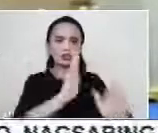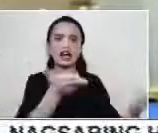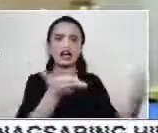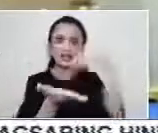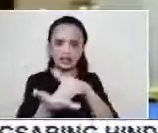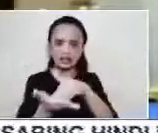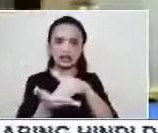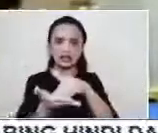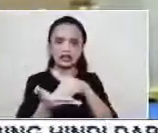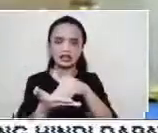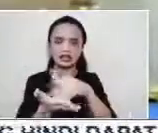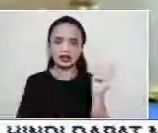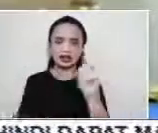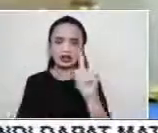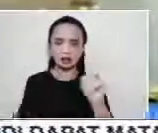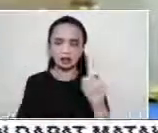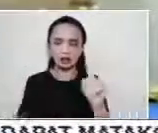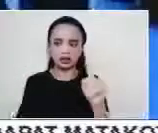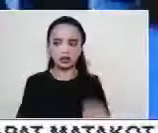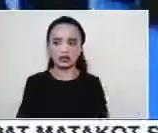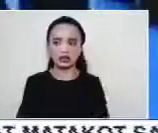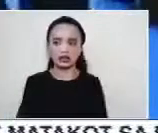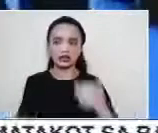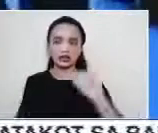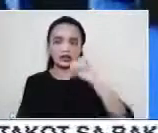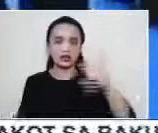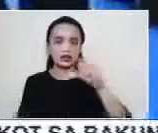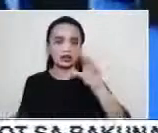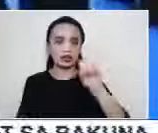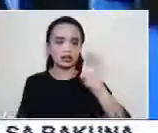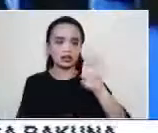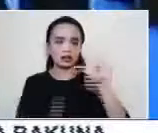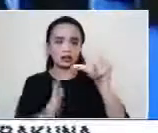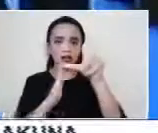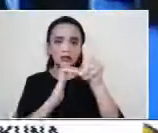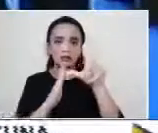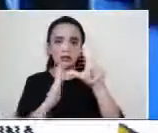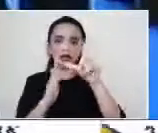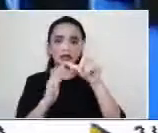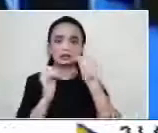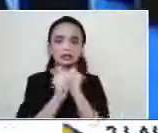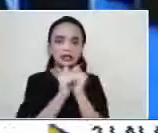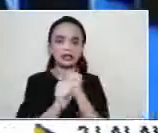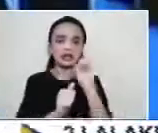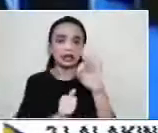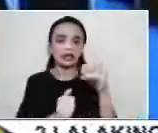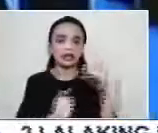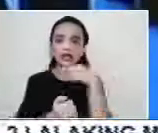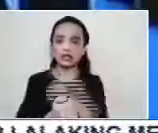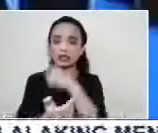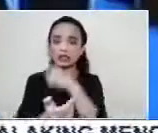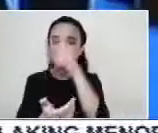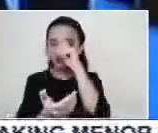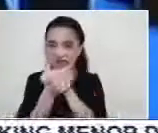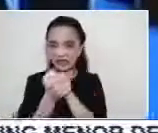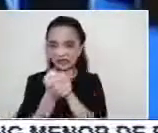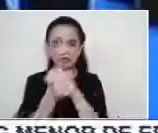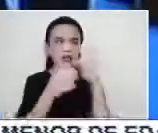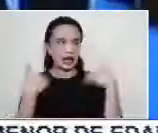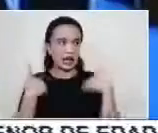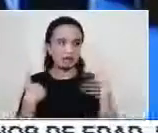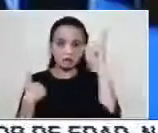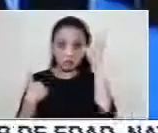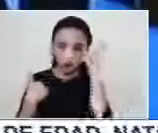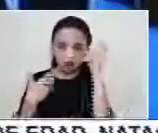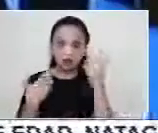Salceda, isa sa mayakda ng bill na tinatayang 144 billion pesos ang makakalap na pondo oras na